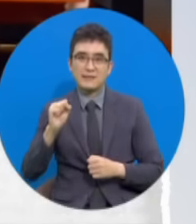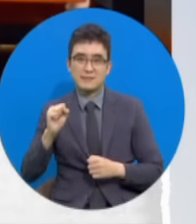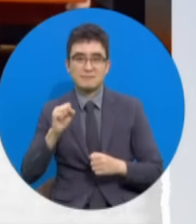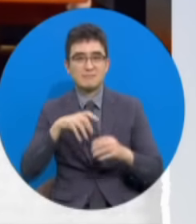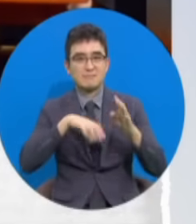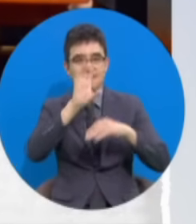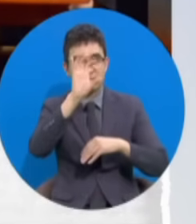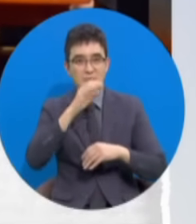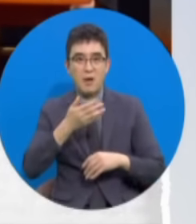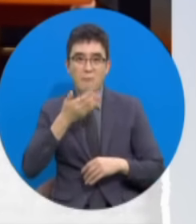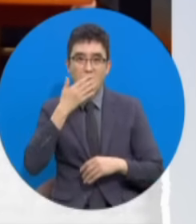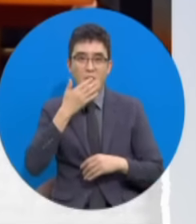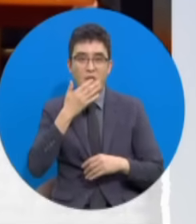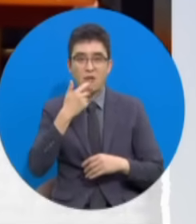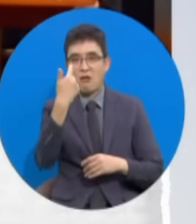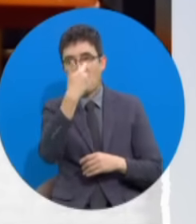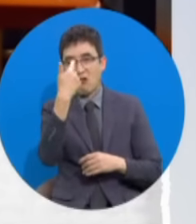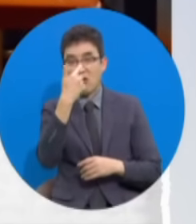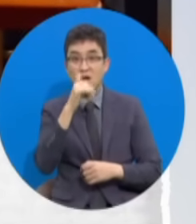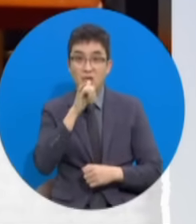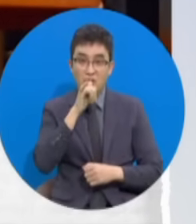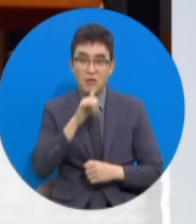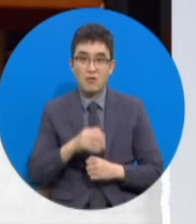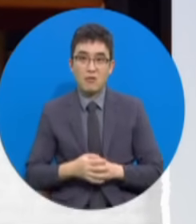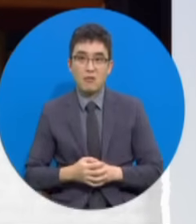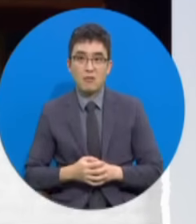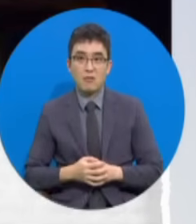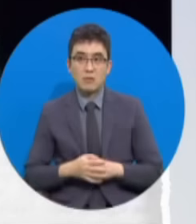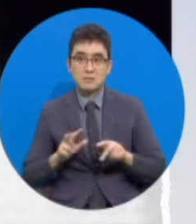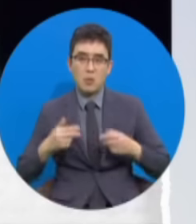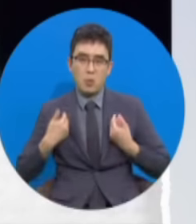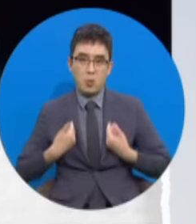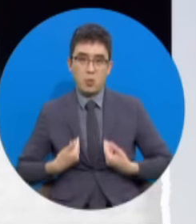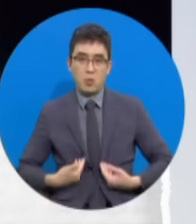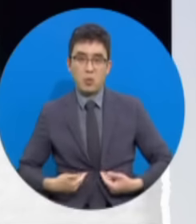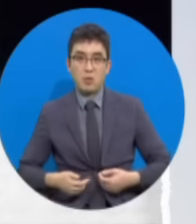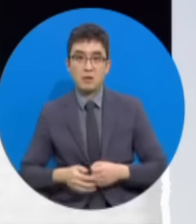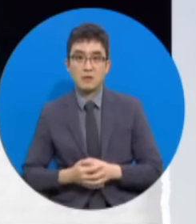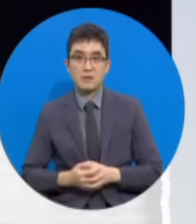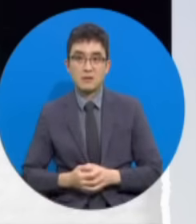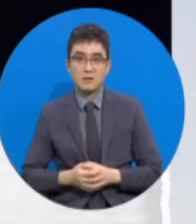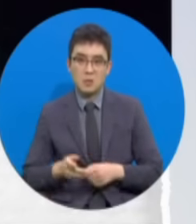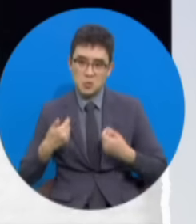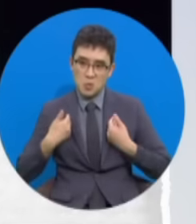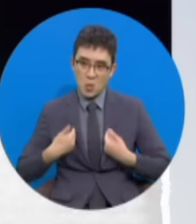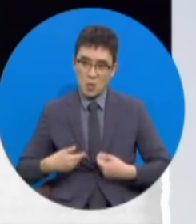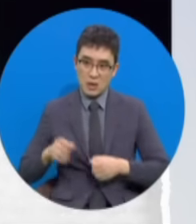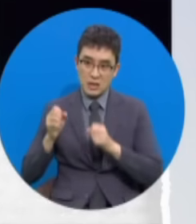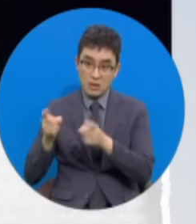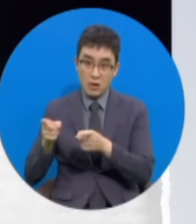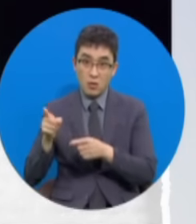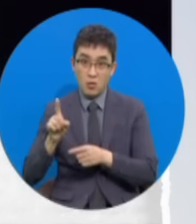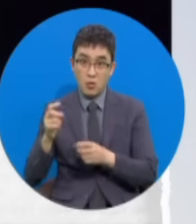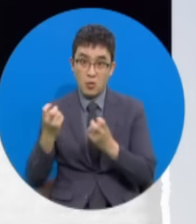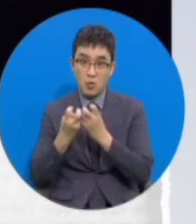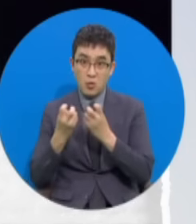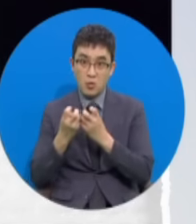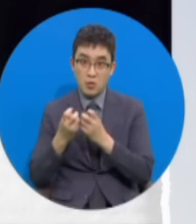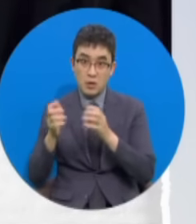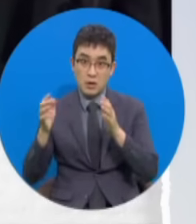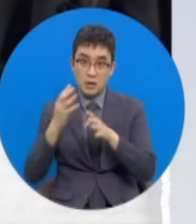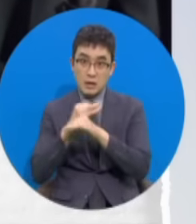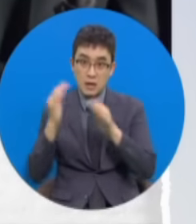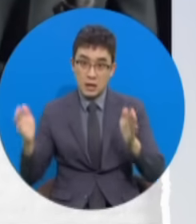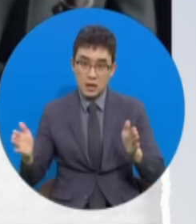그랬잖아요. 먹방하고 그랬는데 이제 조용해졌단 말이에요. 그런데 그 조용한 시점이 어떤 시점이냐면